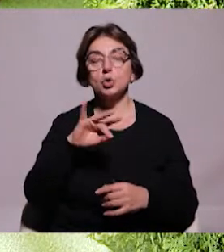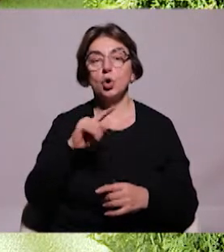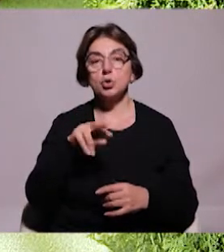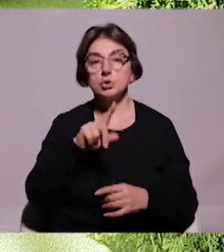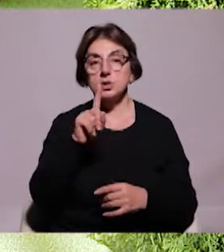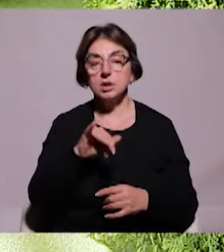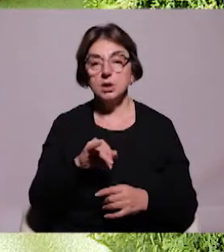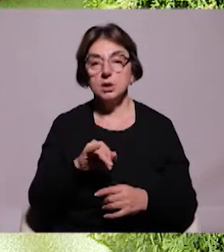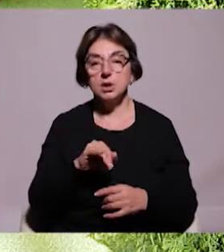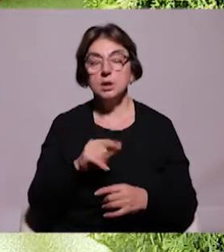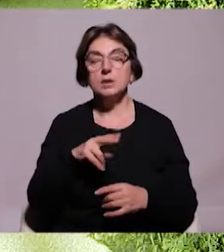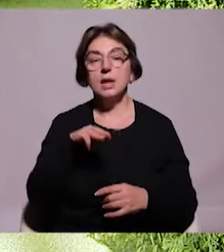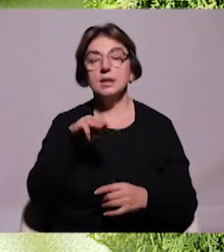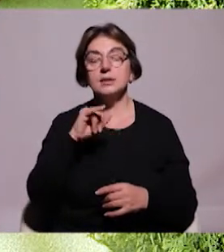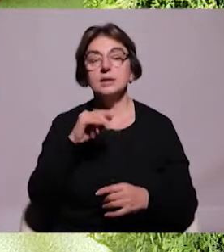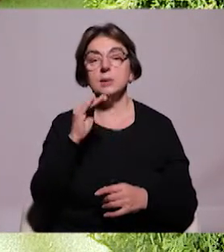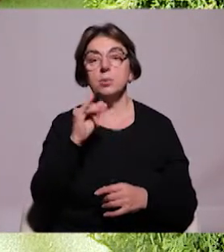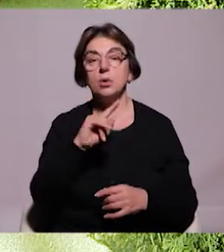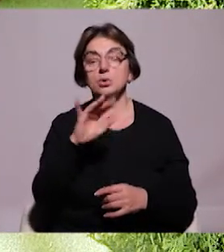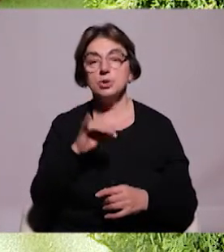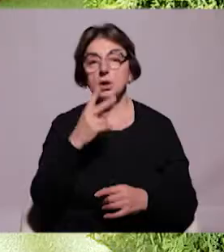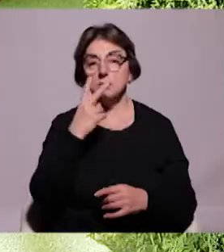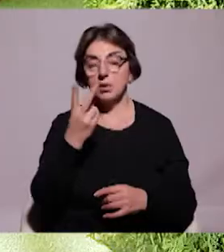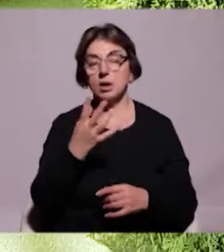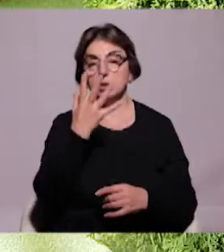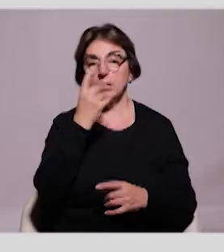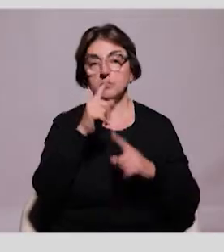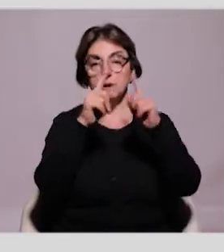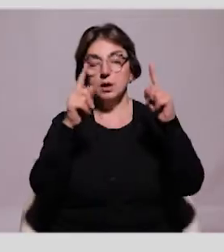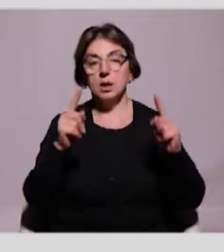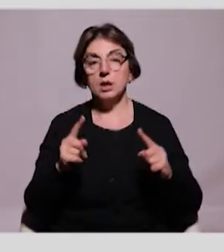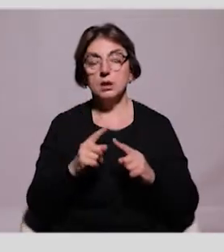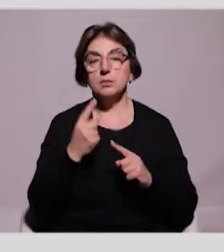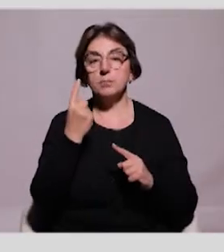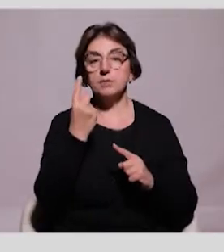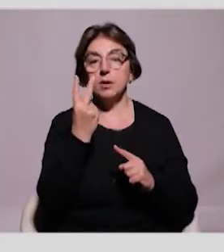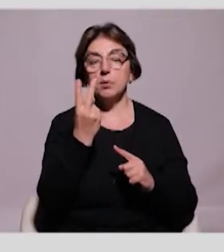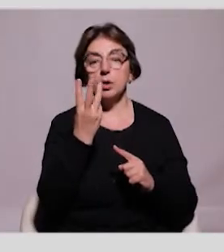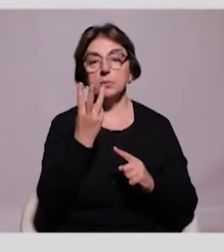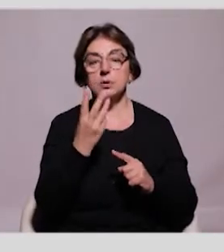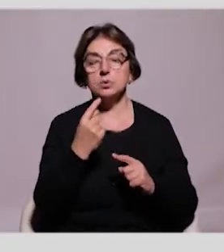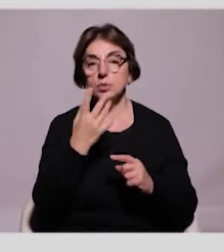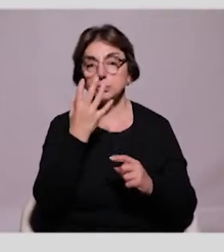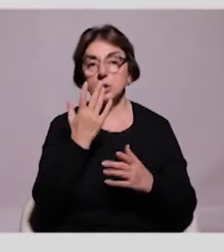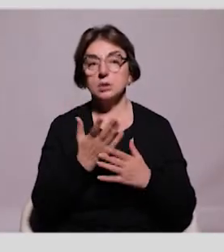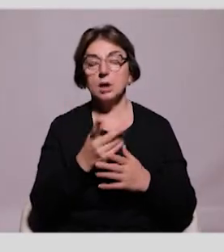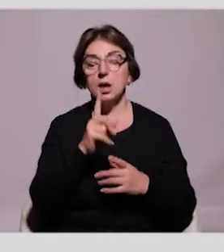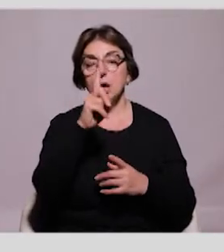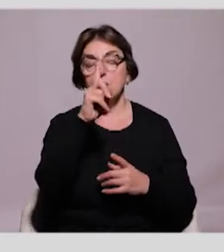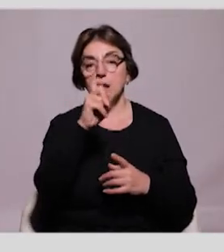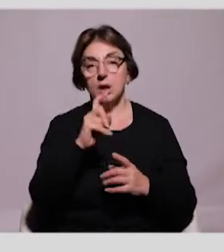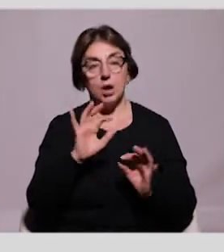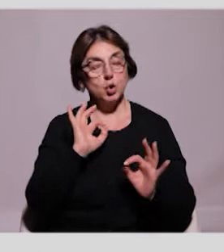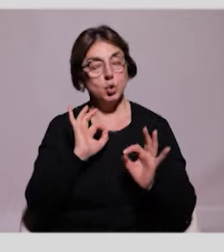და კიფოზი. თქვენ ხედავთ ეკრანზე, სწორედ პირველი მეორე სურათი ასახავს ხერხემლის